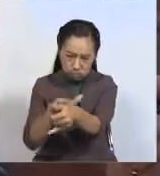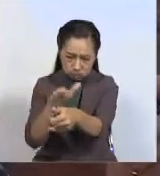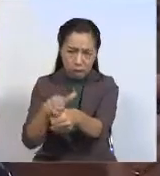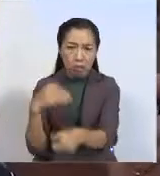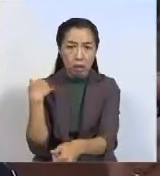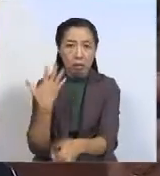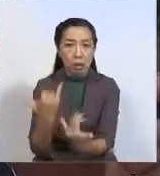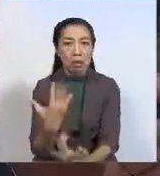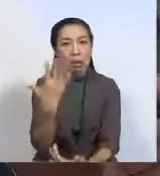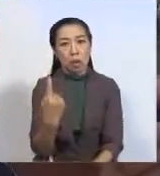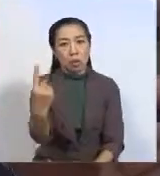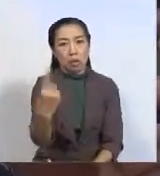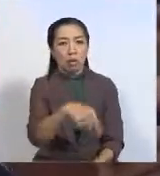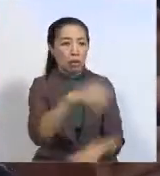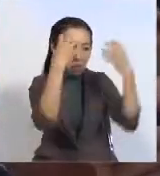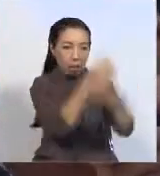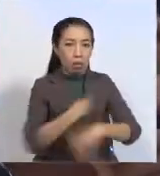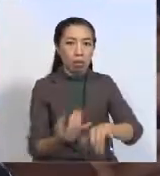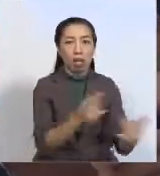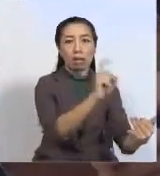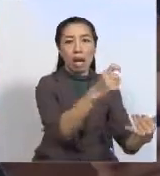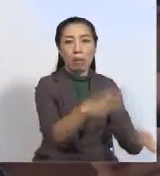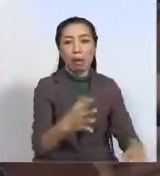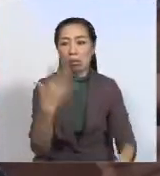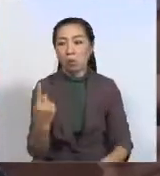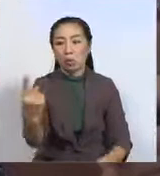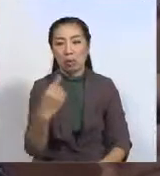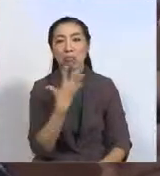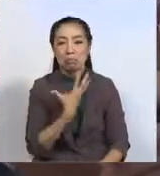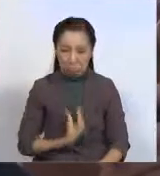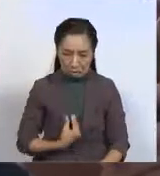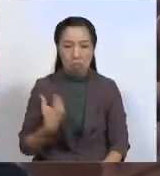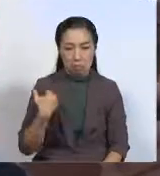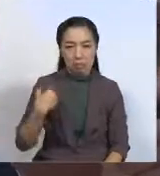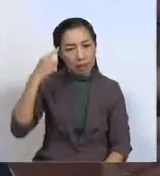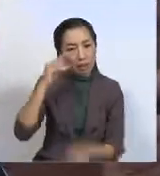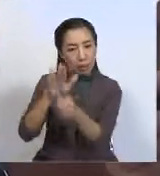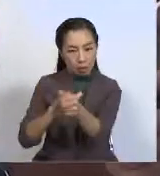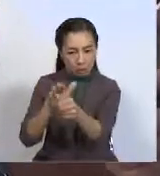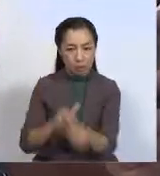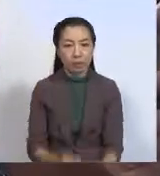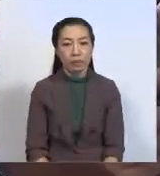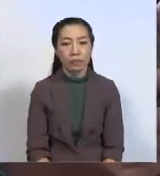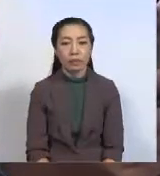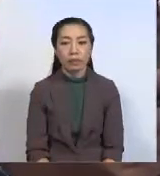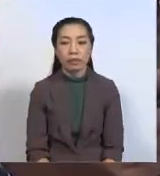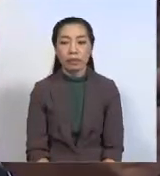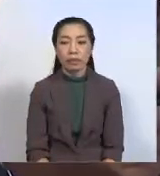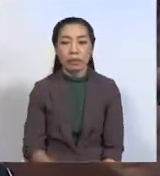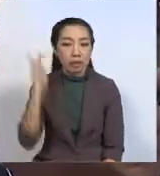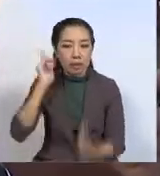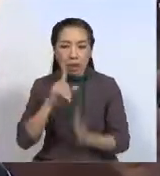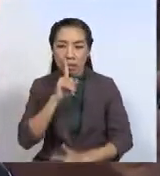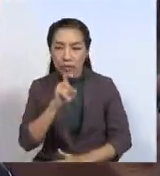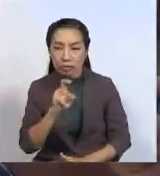ที่จะต้องอยู่ตัวเดียวเนี่ยมันว้าเหวมันเหงานะครับ ความเป็นไปได้ในการที่เราจะเอาหลินหุย